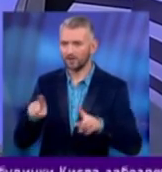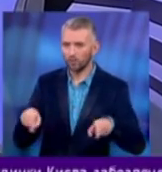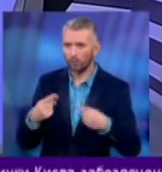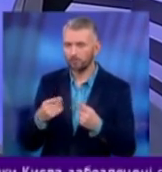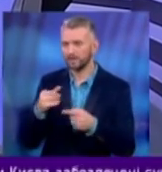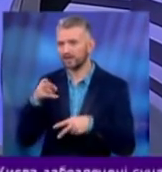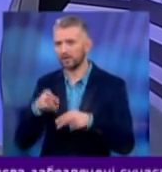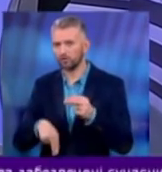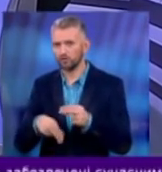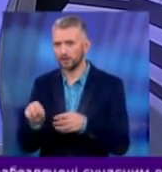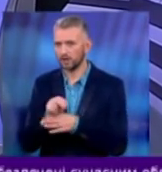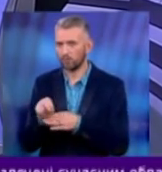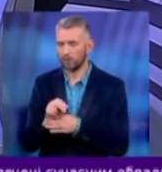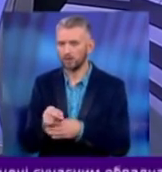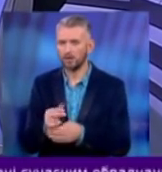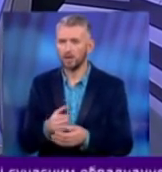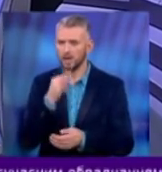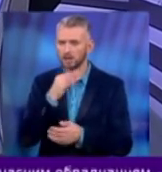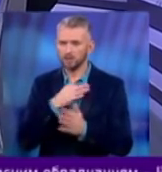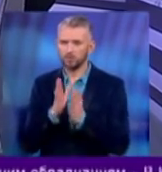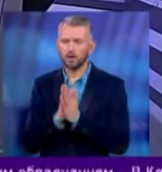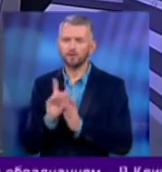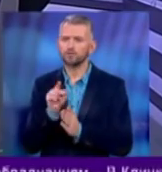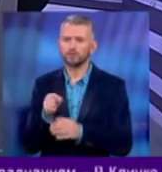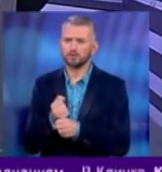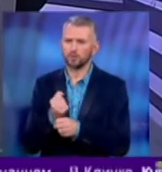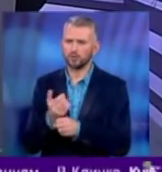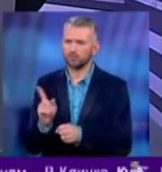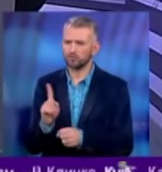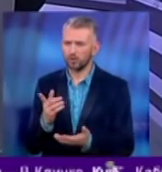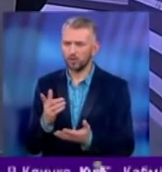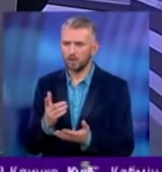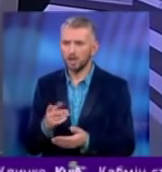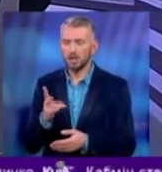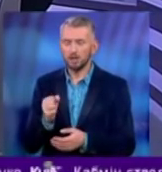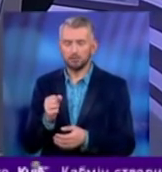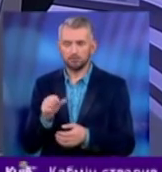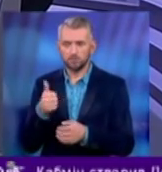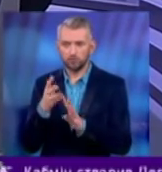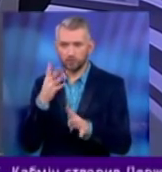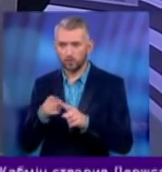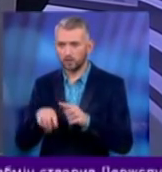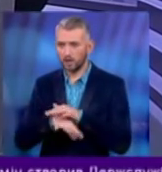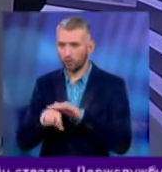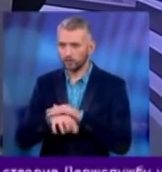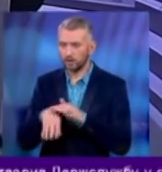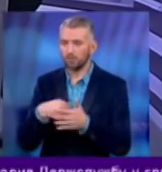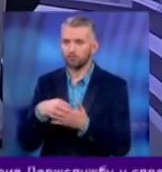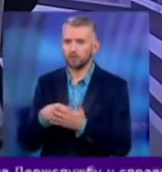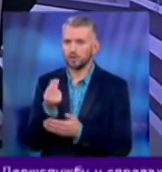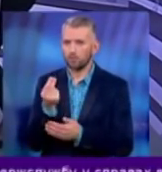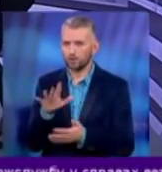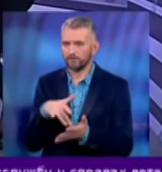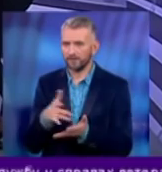і закінчувати ремонт. Скажіть, будь ласка, що з цим робити? Тому що насамперед це розкрадання бюджетних коштів